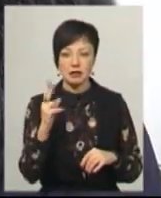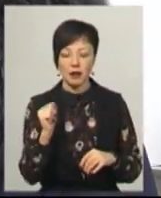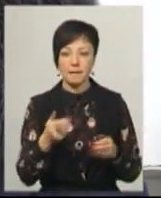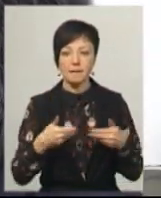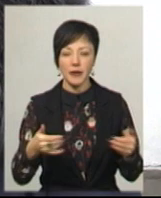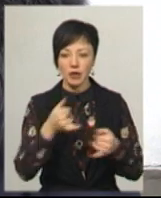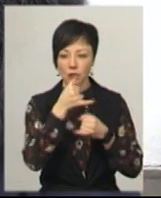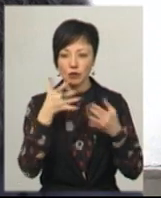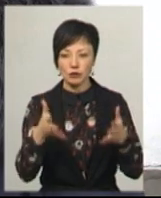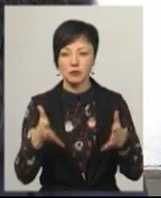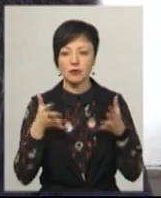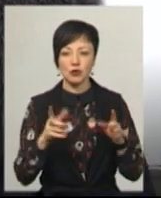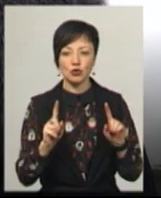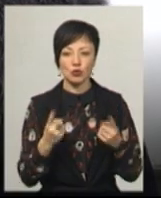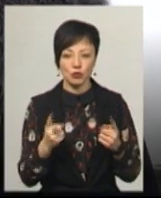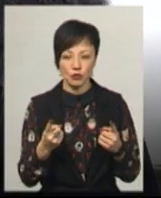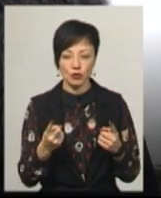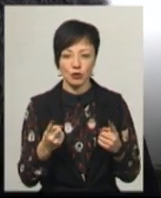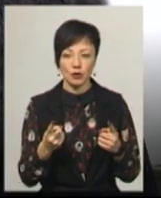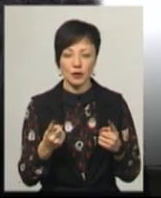можемо вияснити, чому